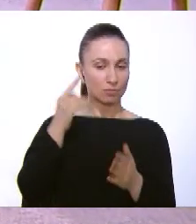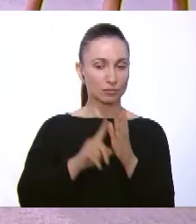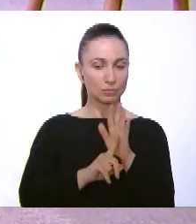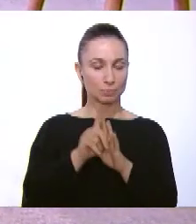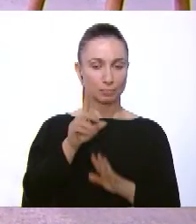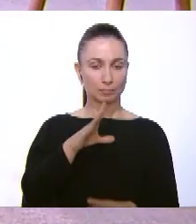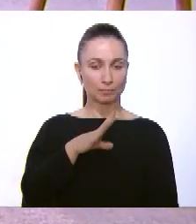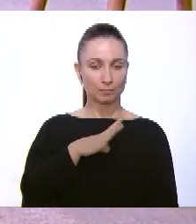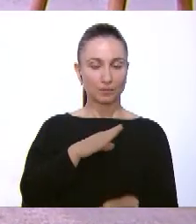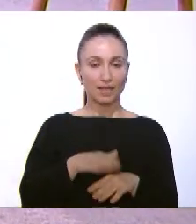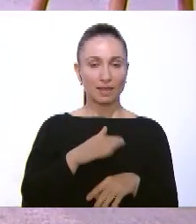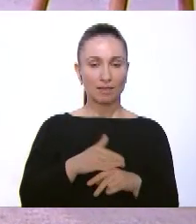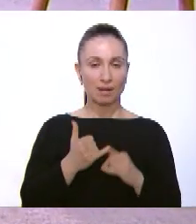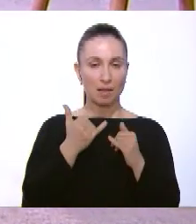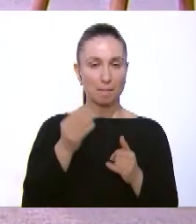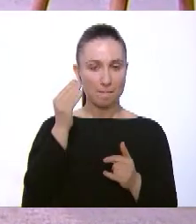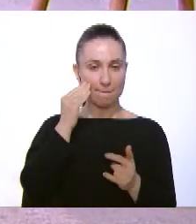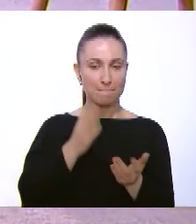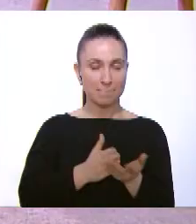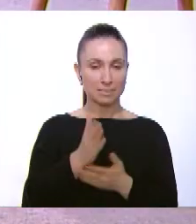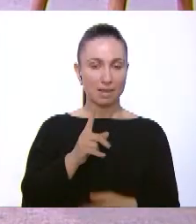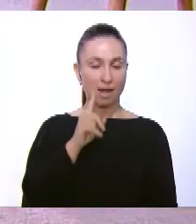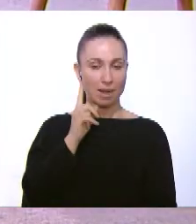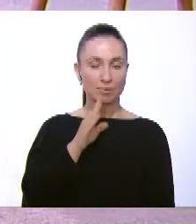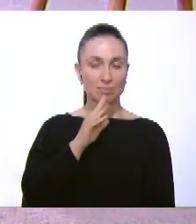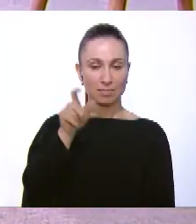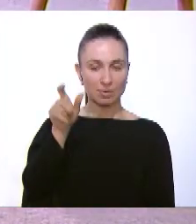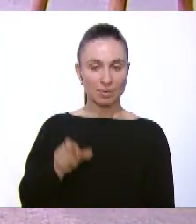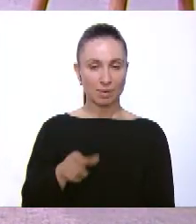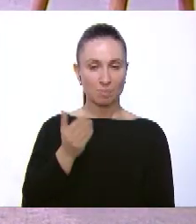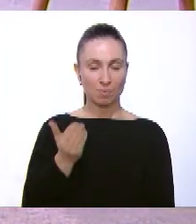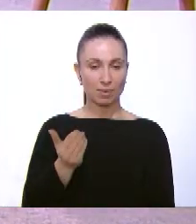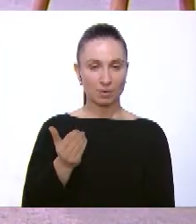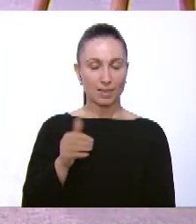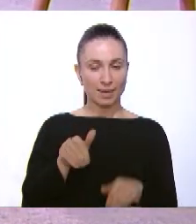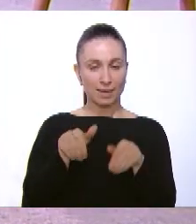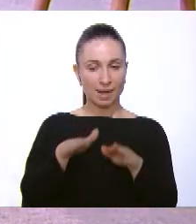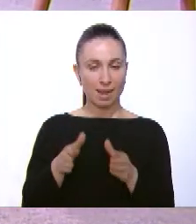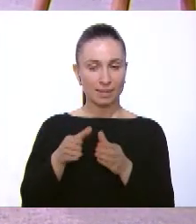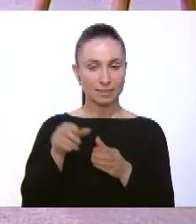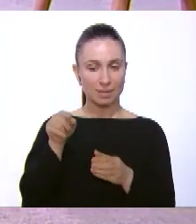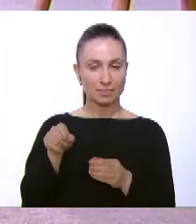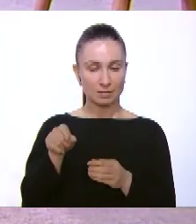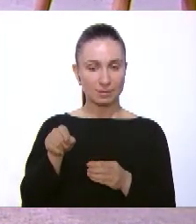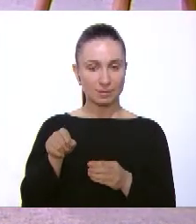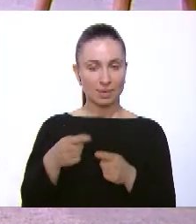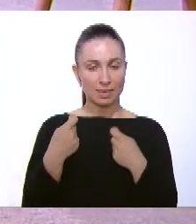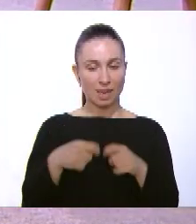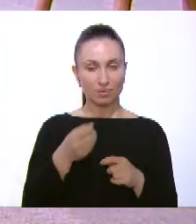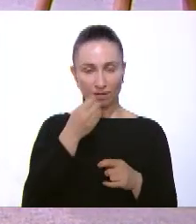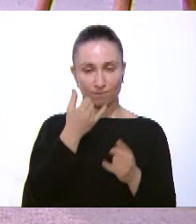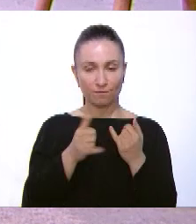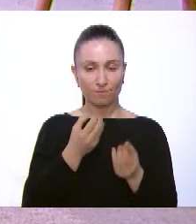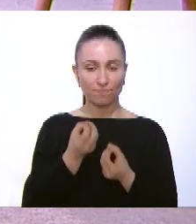დასაწყისში ქველმოქმედების მიზნით ახალგაზრდა ქალბატონების გადაწყვეტილება, გაიყიდათ